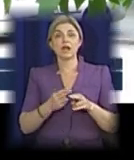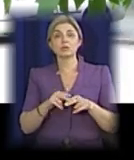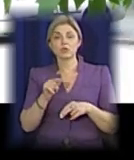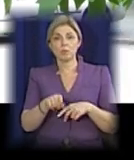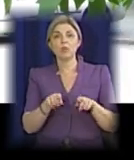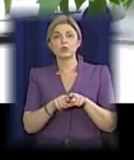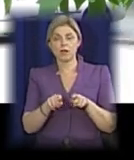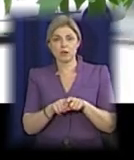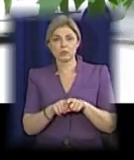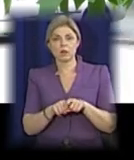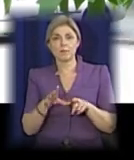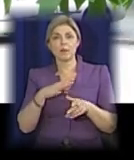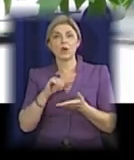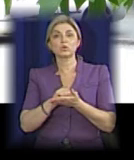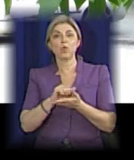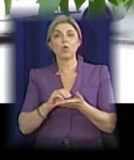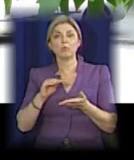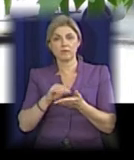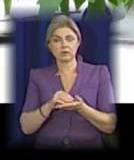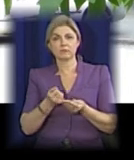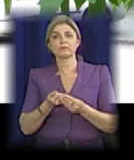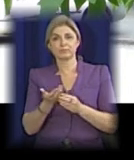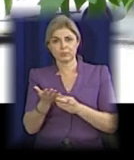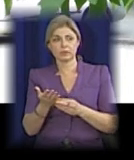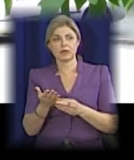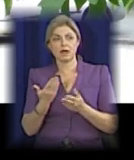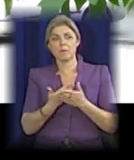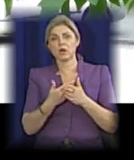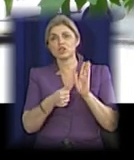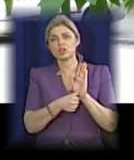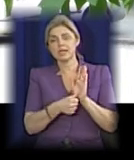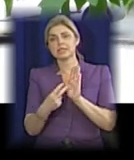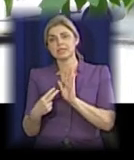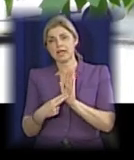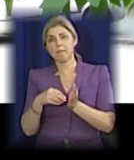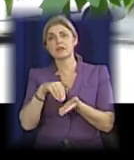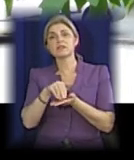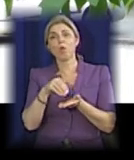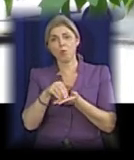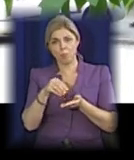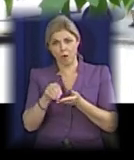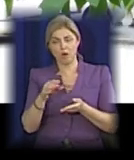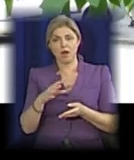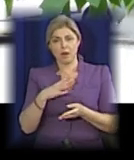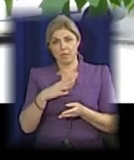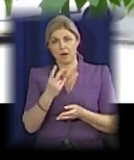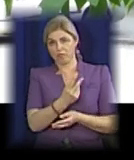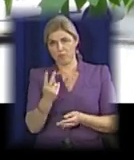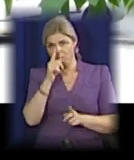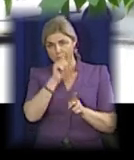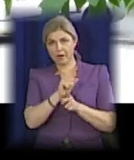також задокументовано ряд, десь біля 6-7 закупок проведено вказаних братів.